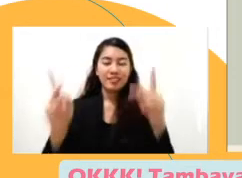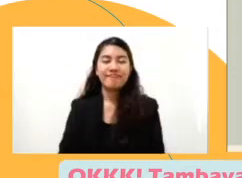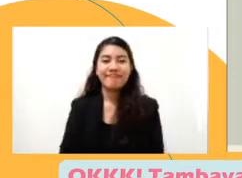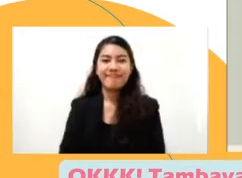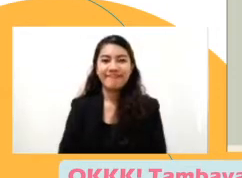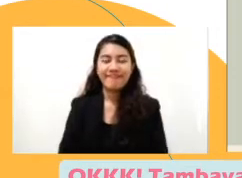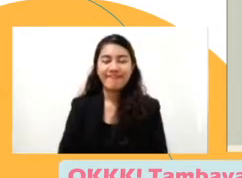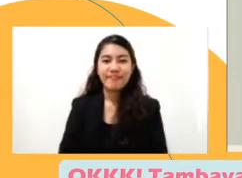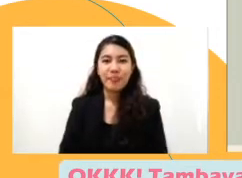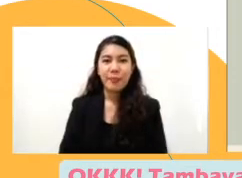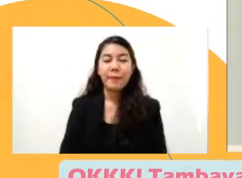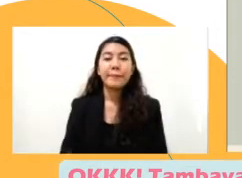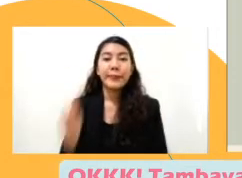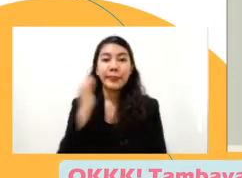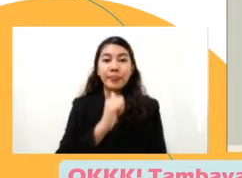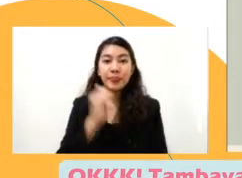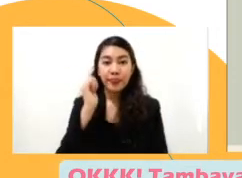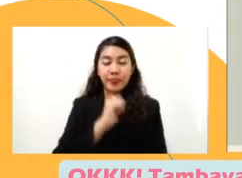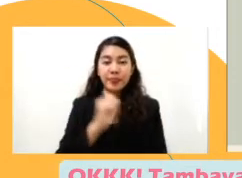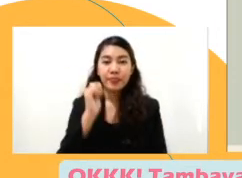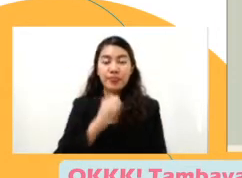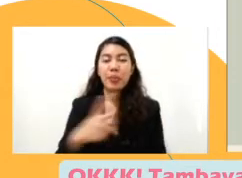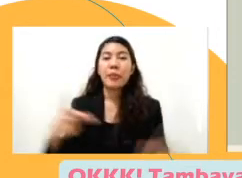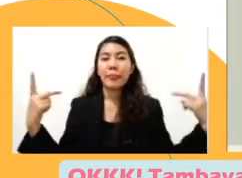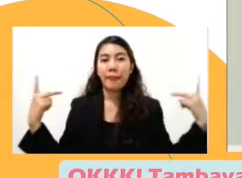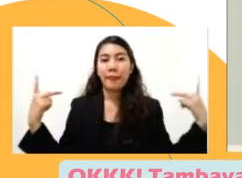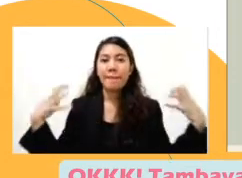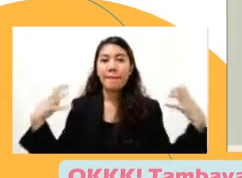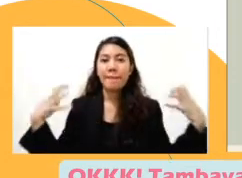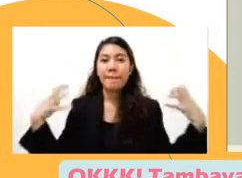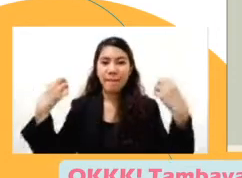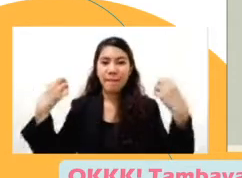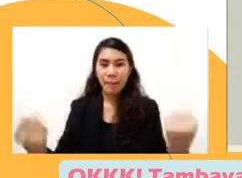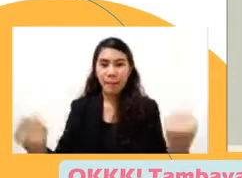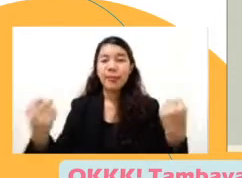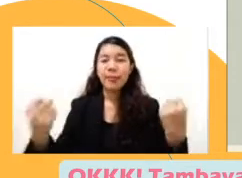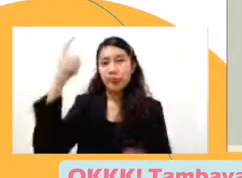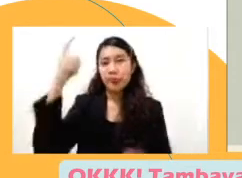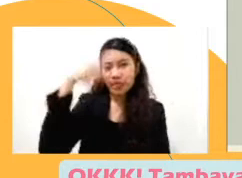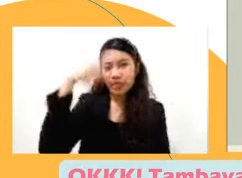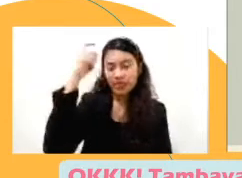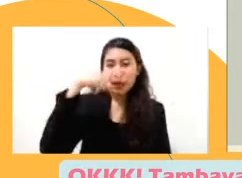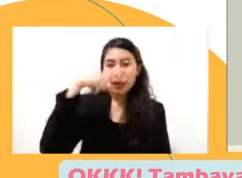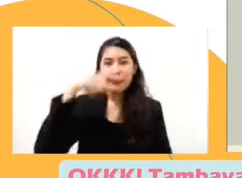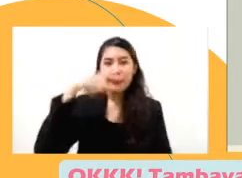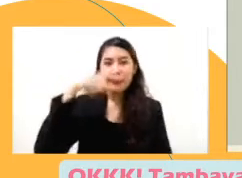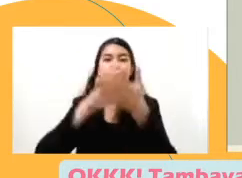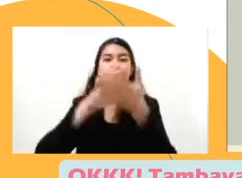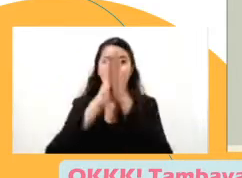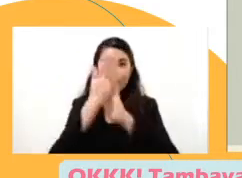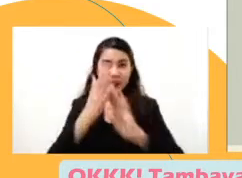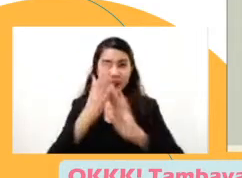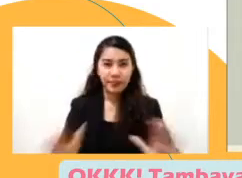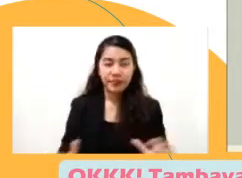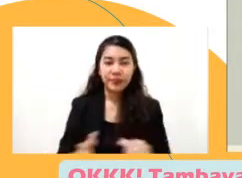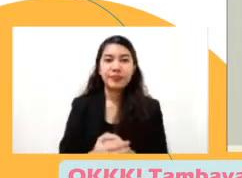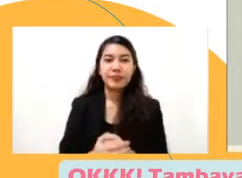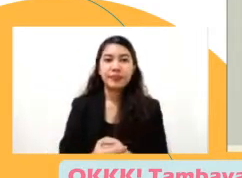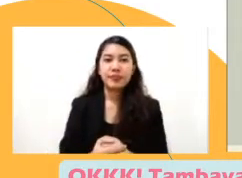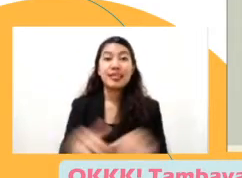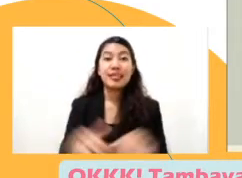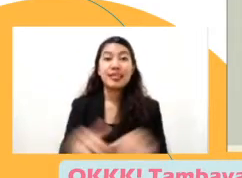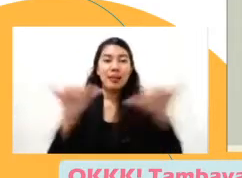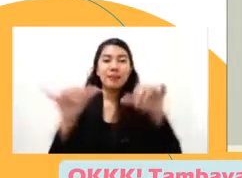palagi tayong may, ayan, una-una si John Vincent, no? So dapat palagi tayong may K katulad ng kawayan, no?